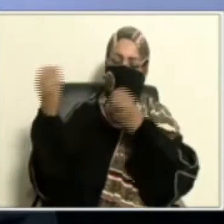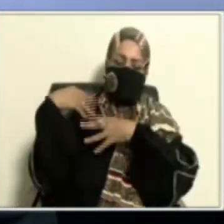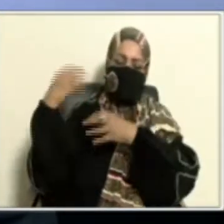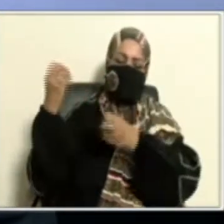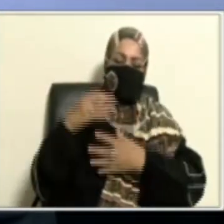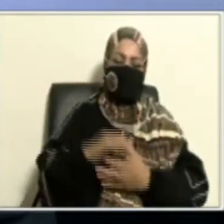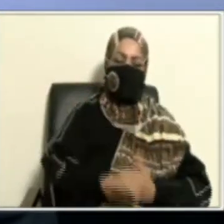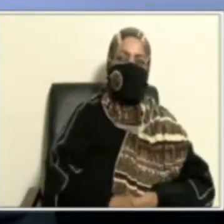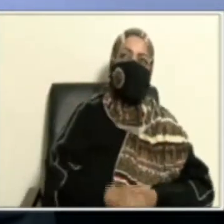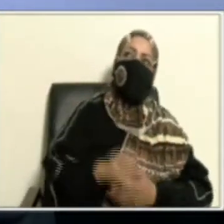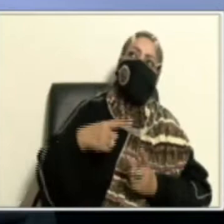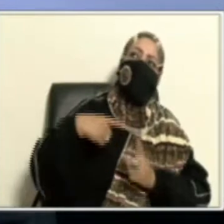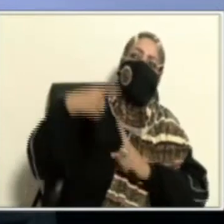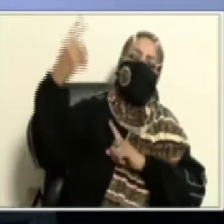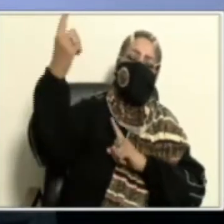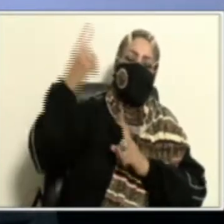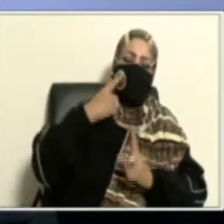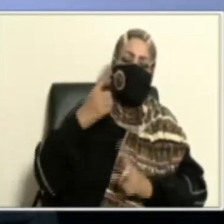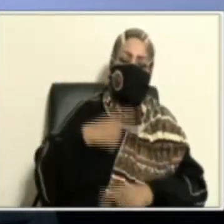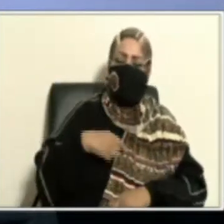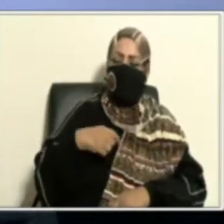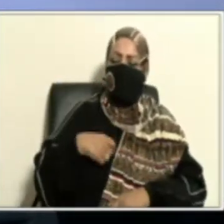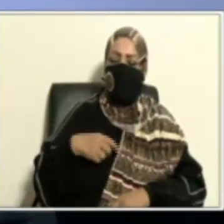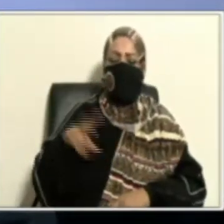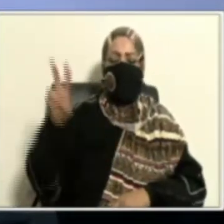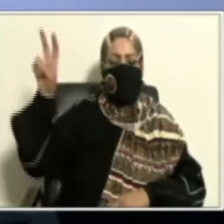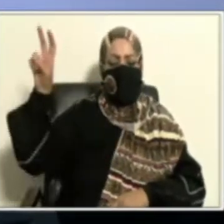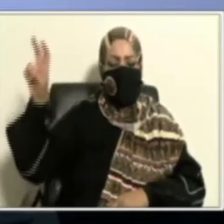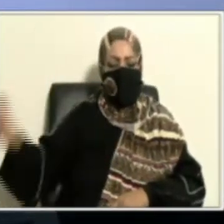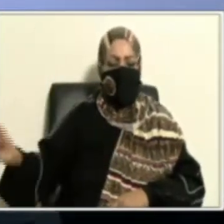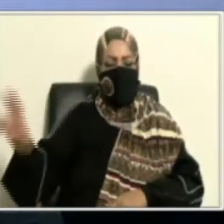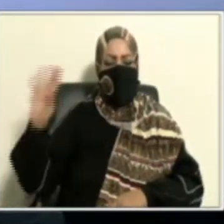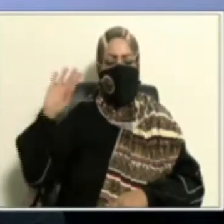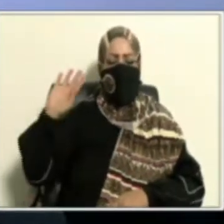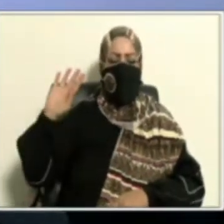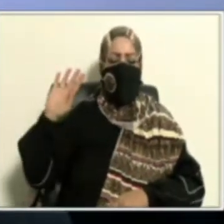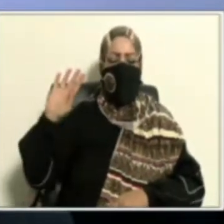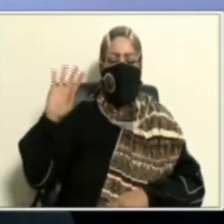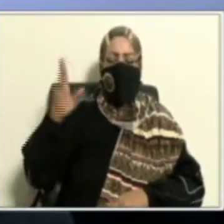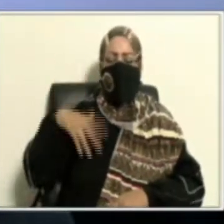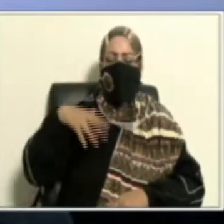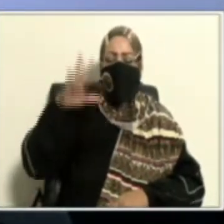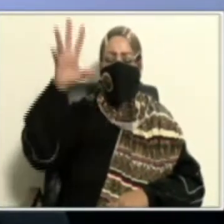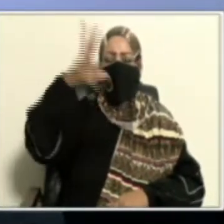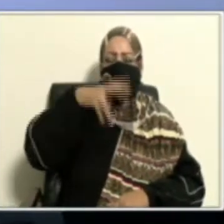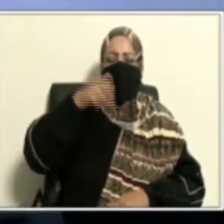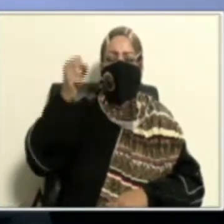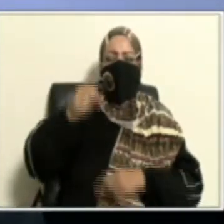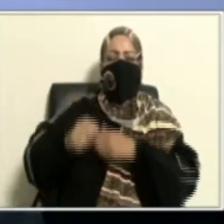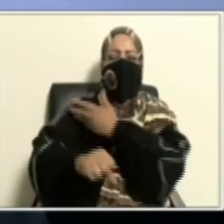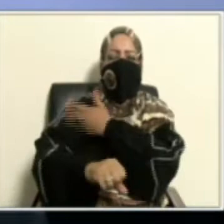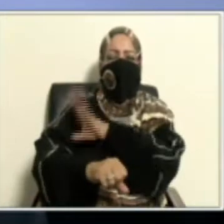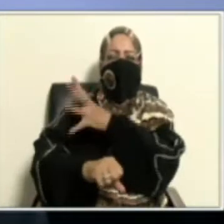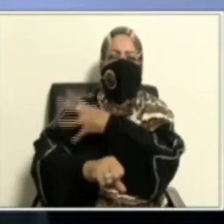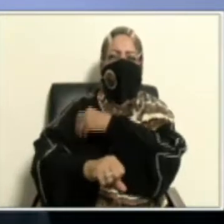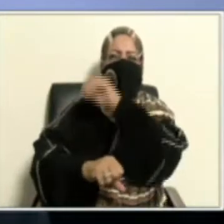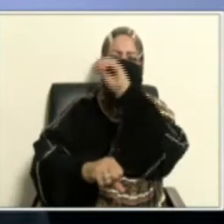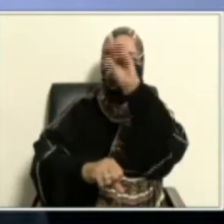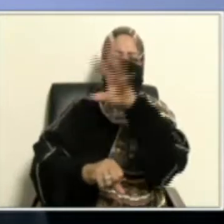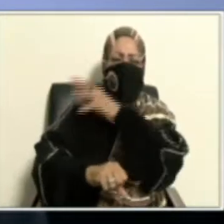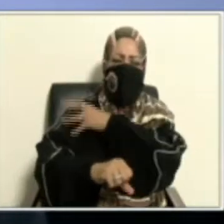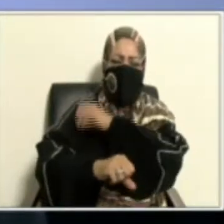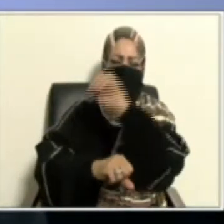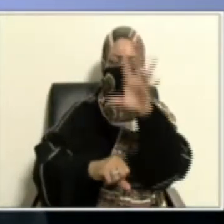الحسنات إذا كنت أنت السبب في حرمانه من الإيجار بهذا المبلغ.